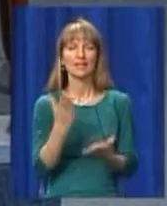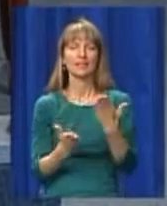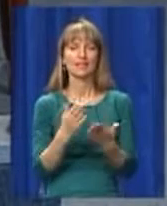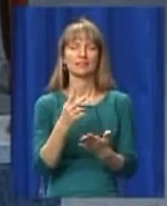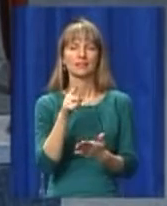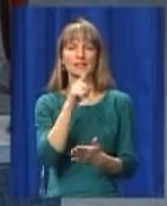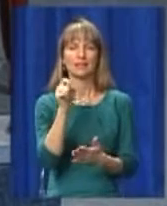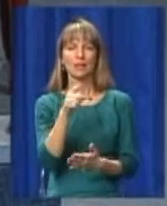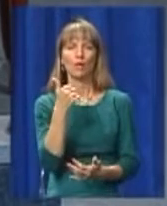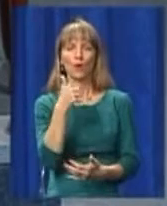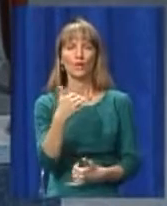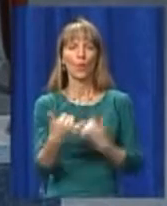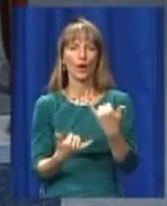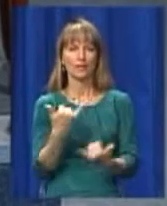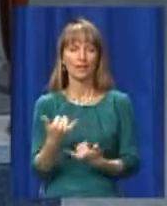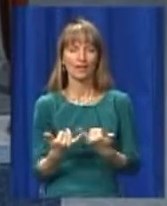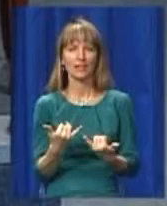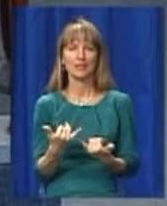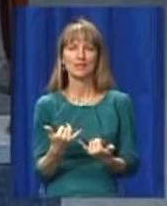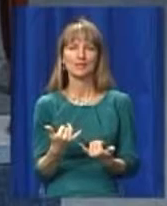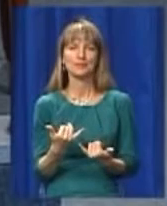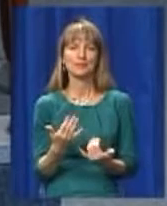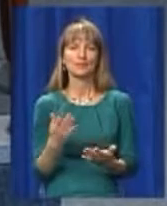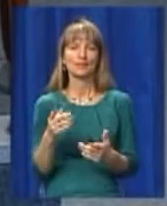добре доглядати, а якщо ви чесно, то